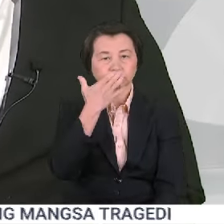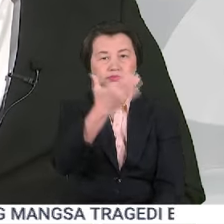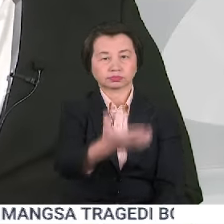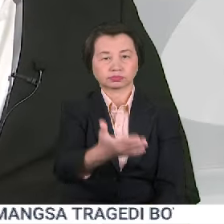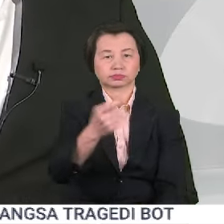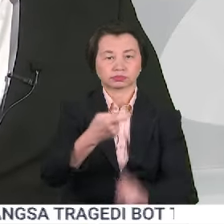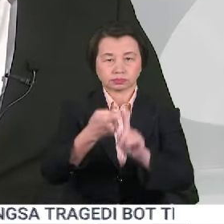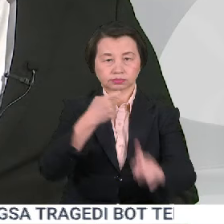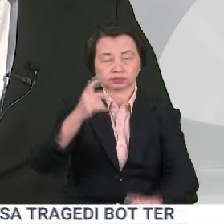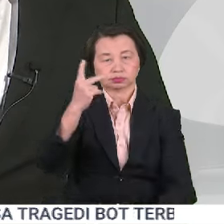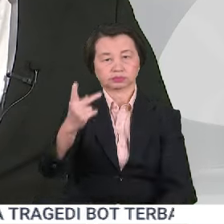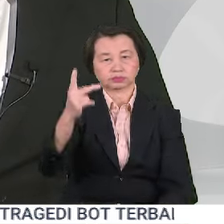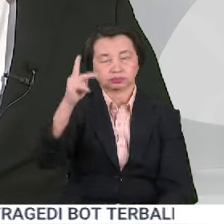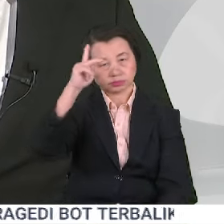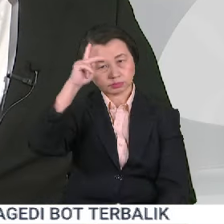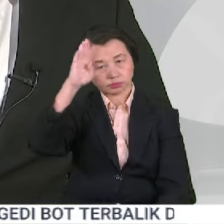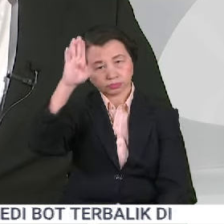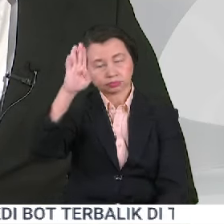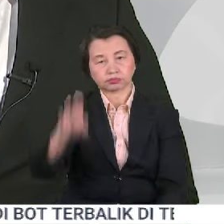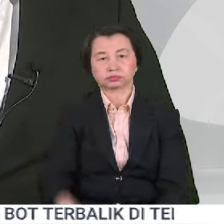langsung dari Kota Baru Kelantan